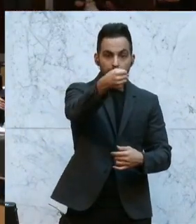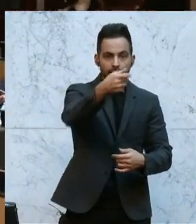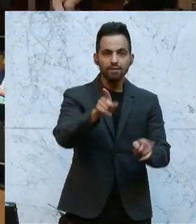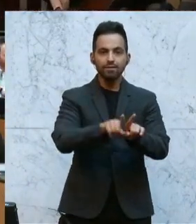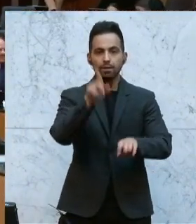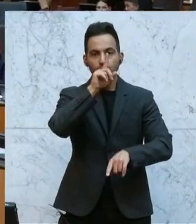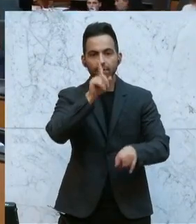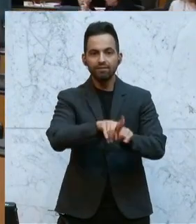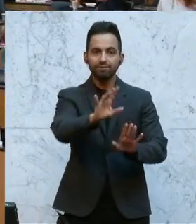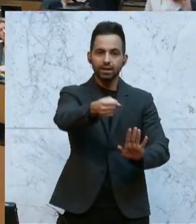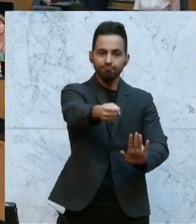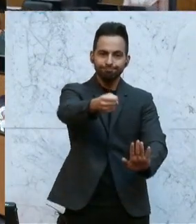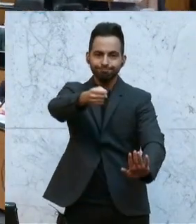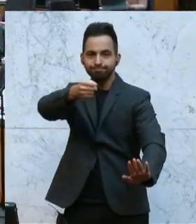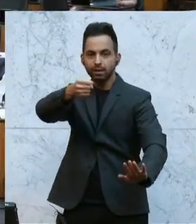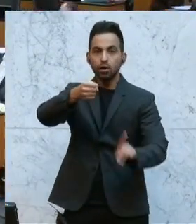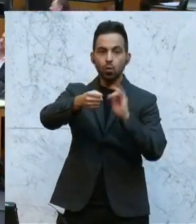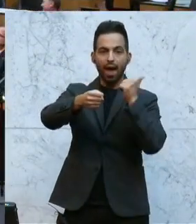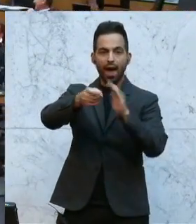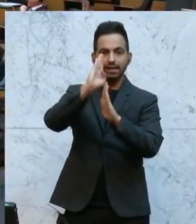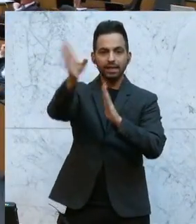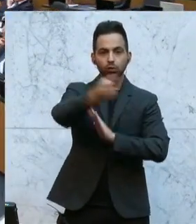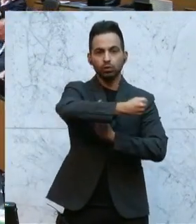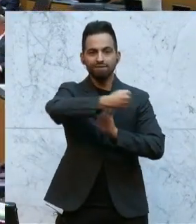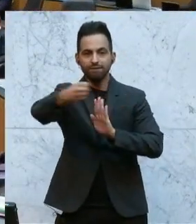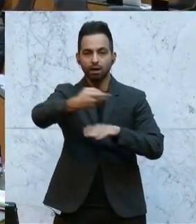wie ein Kalb nach vorne zu zerren, nur in eine Richtung.